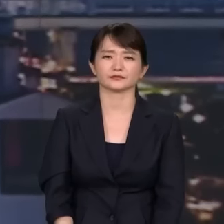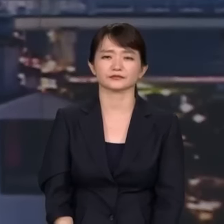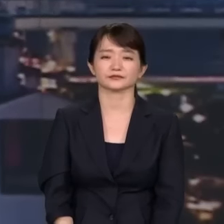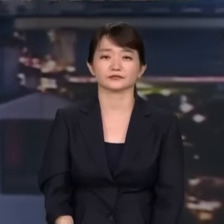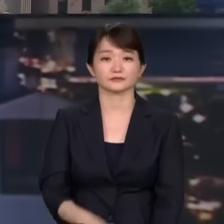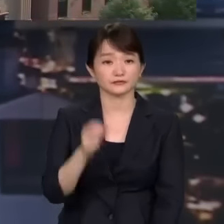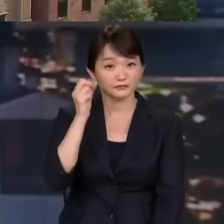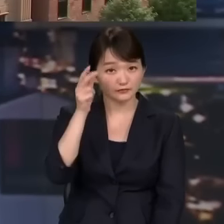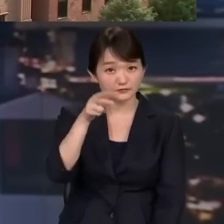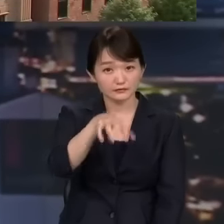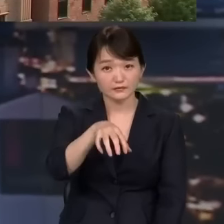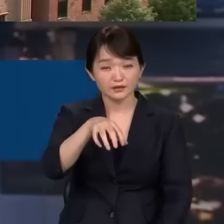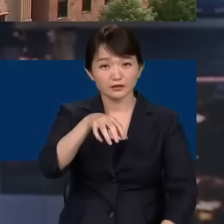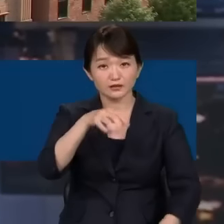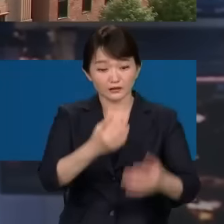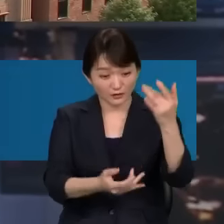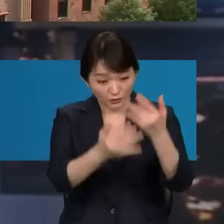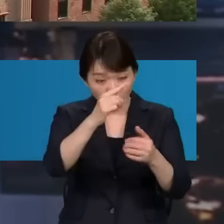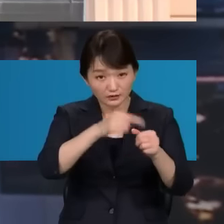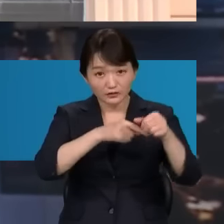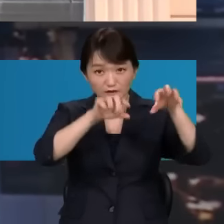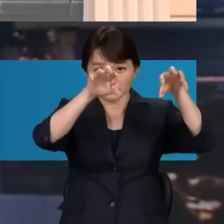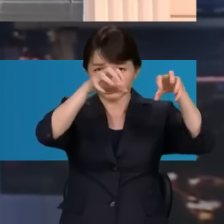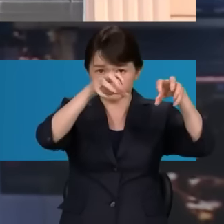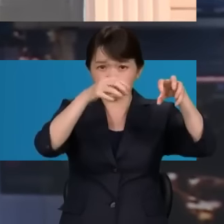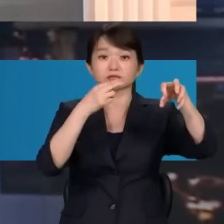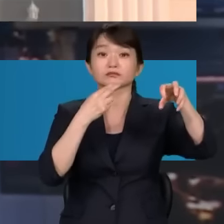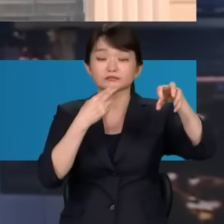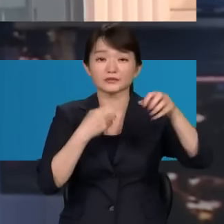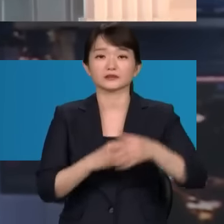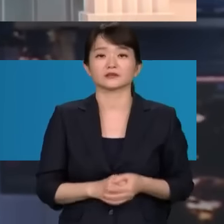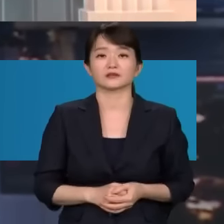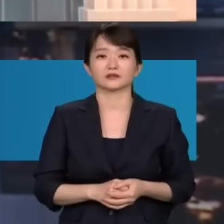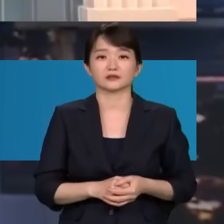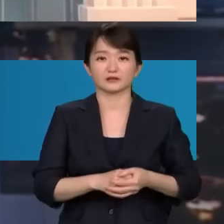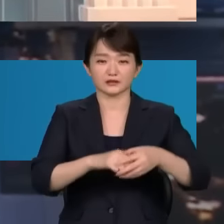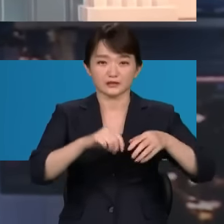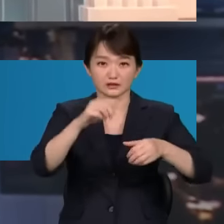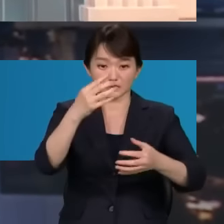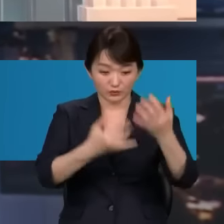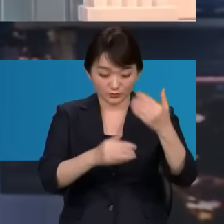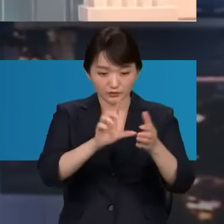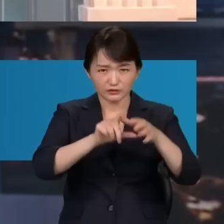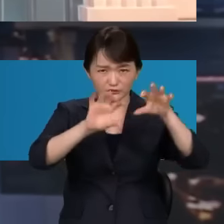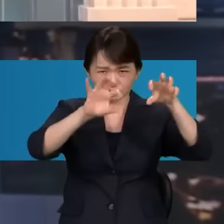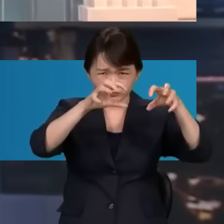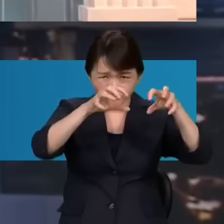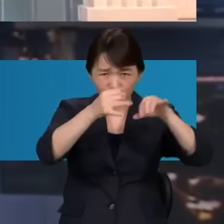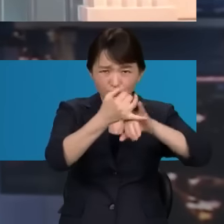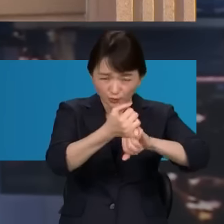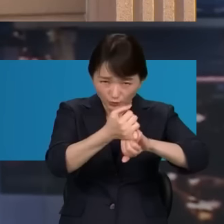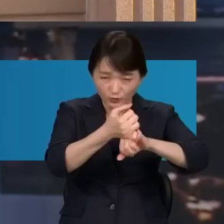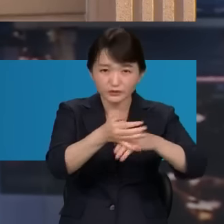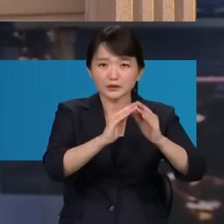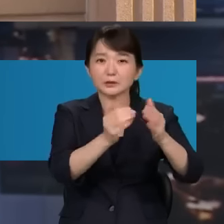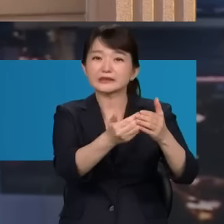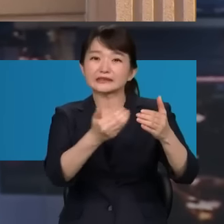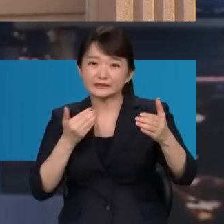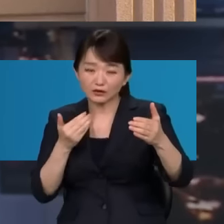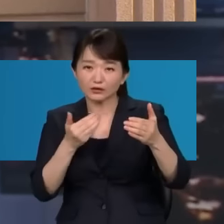이 호텔에는 스프링클러도 없었습니다. 스프링클러를 의무적으로 설치하도록 하기 전에 지어졌고 이후 소급